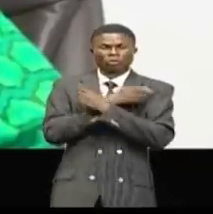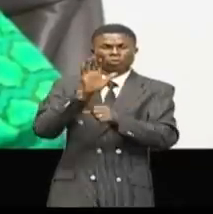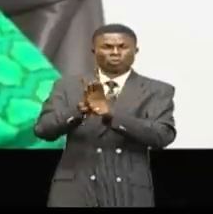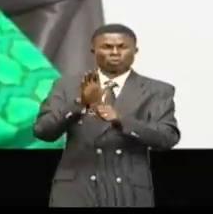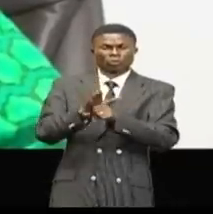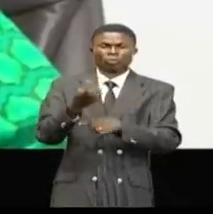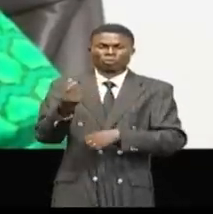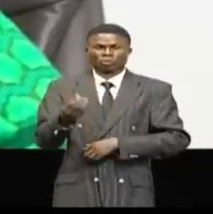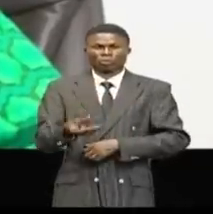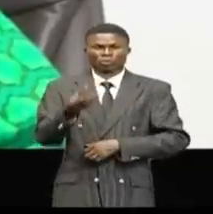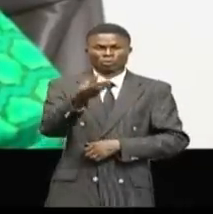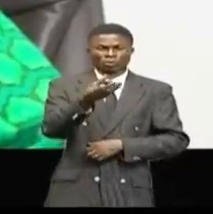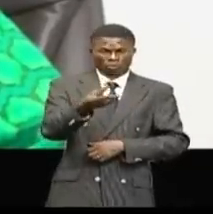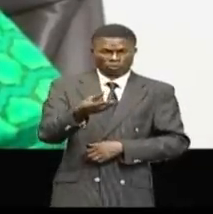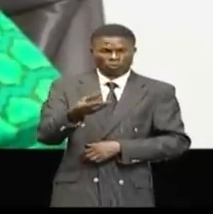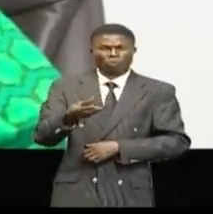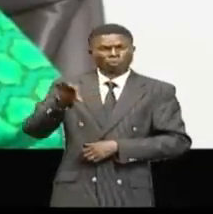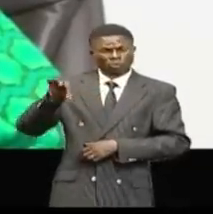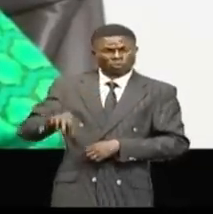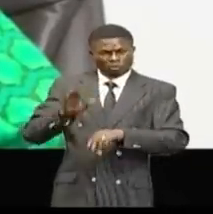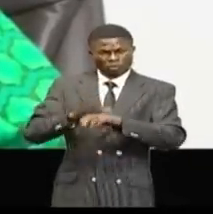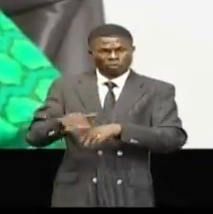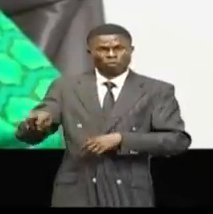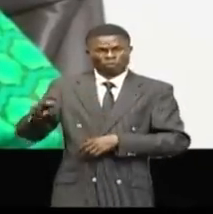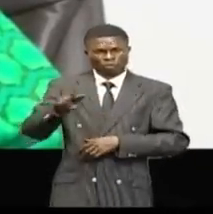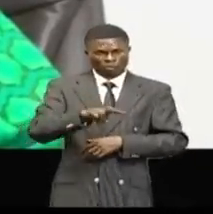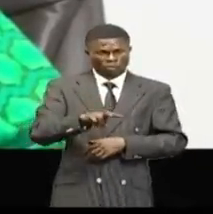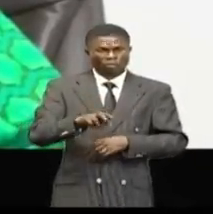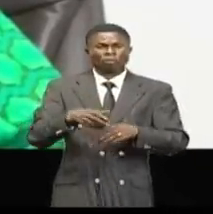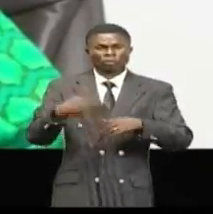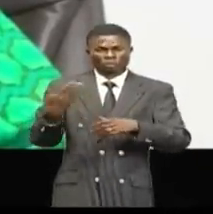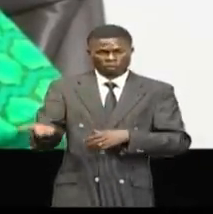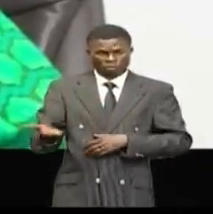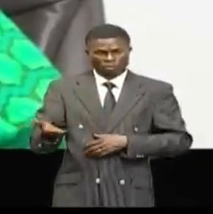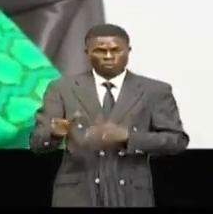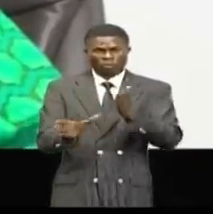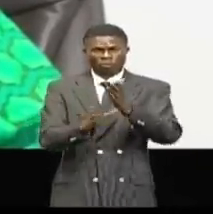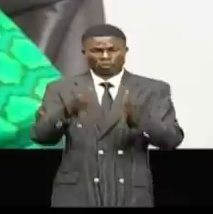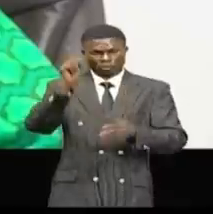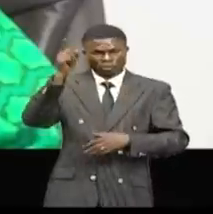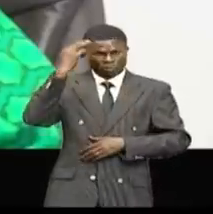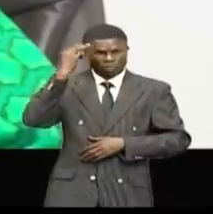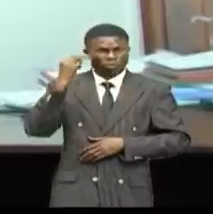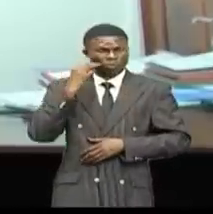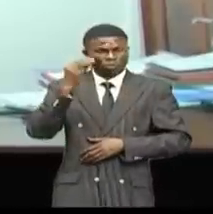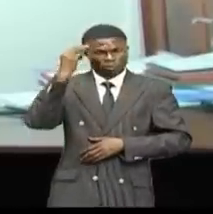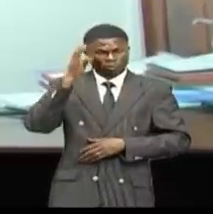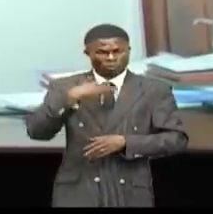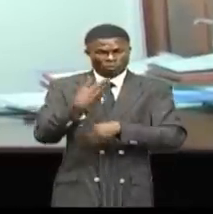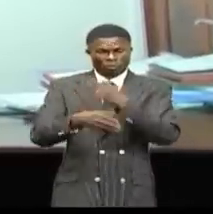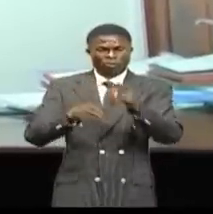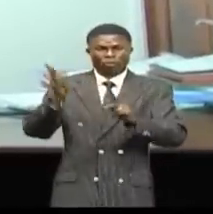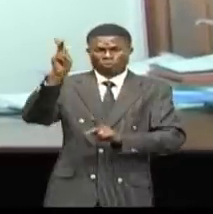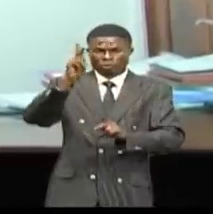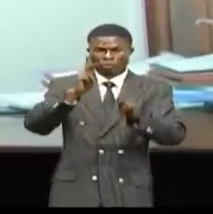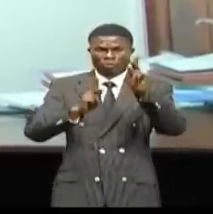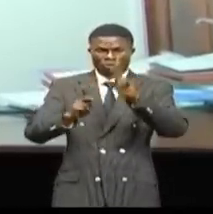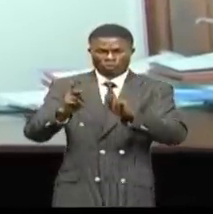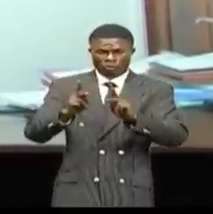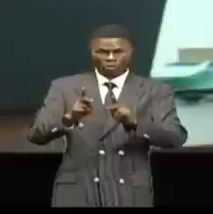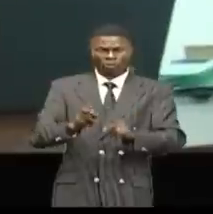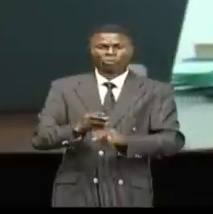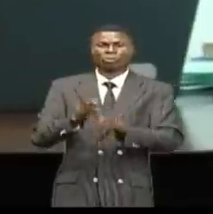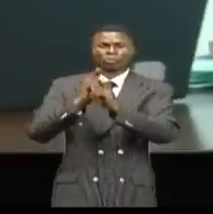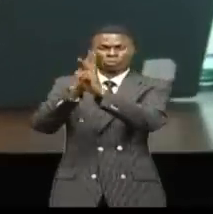fonds dont ils sont bénéficiaires. Par ailleurs, le vice-premier ministre, ministre de la fonction publique, a fait part